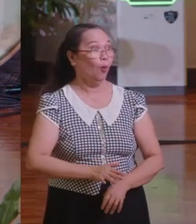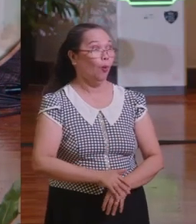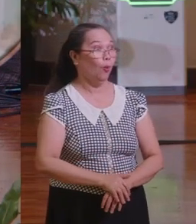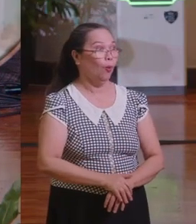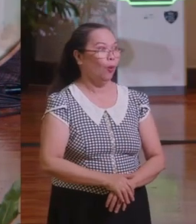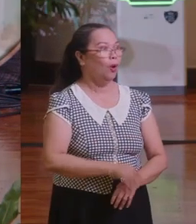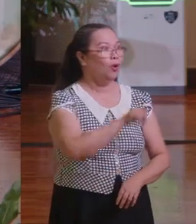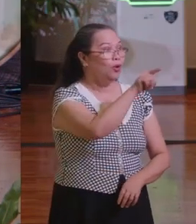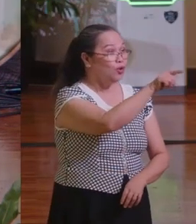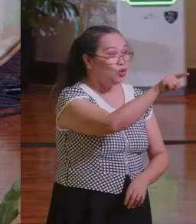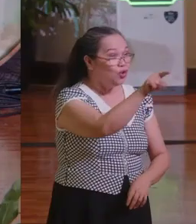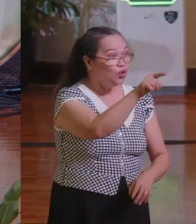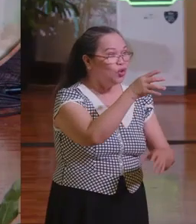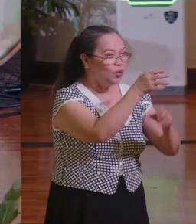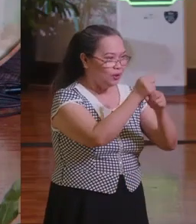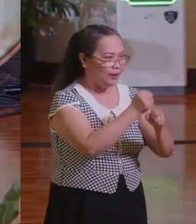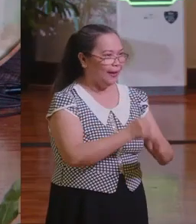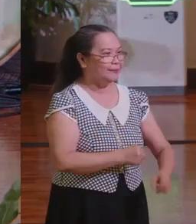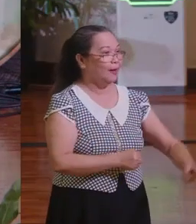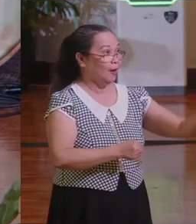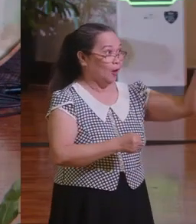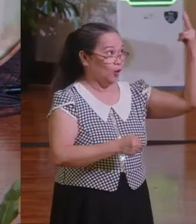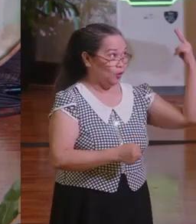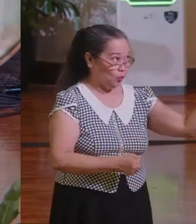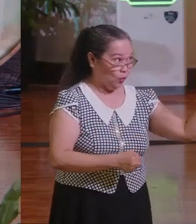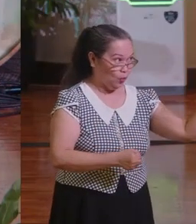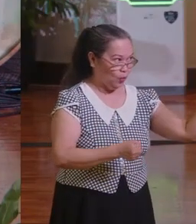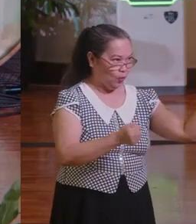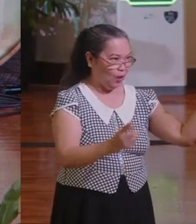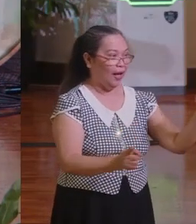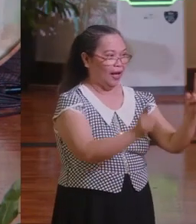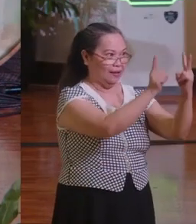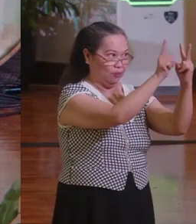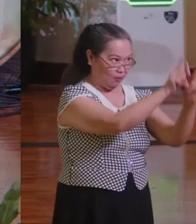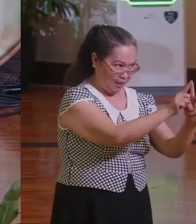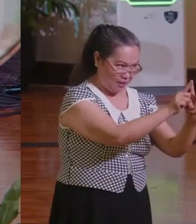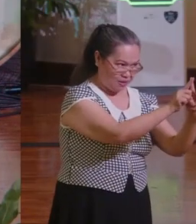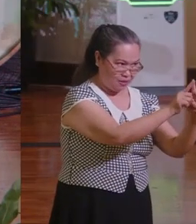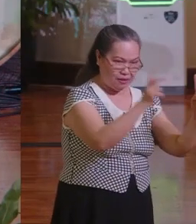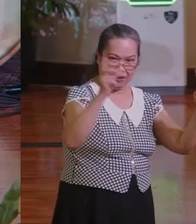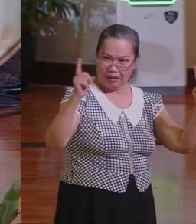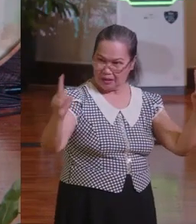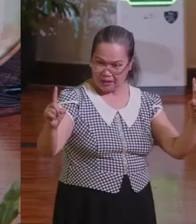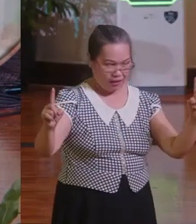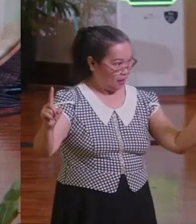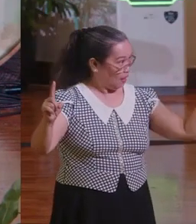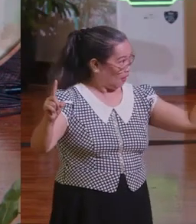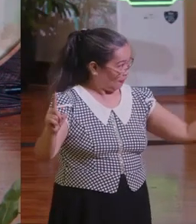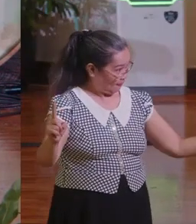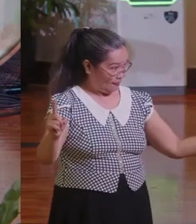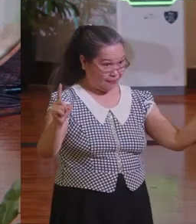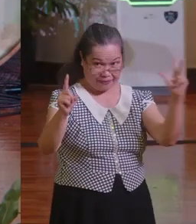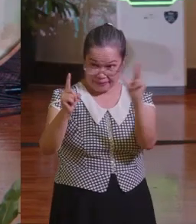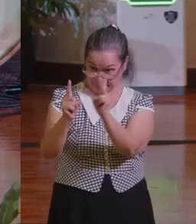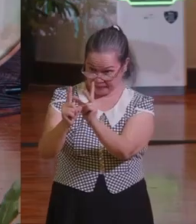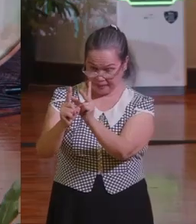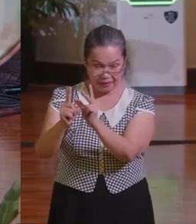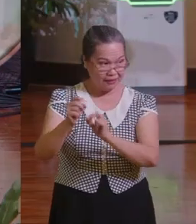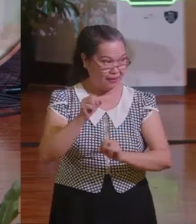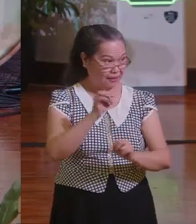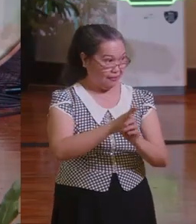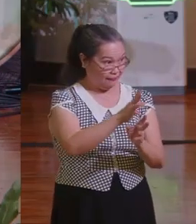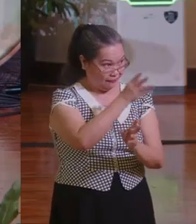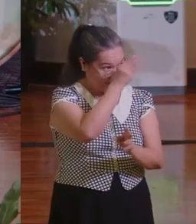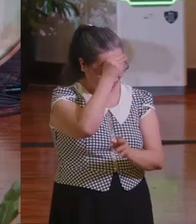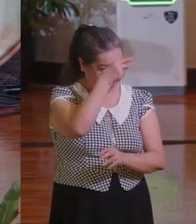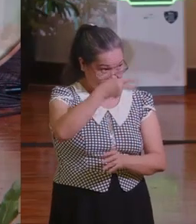evidence ng 2 o 3 witnesses. No? If he refuses to listen to them, step 2 na